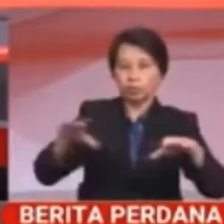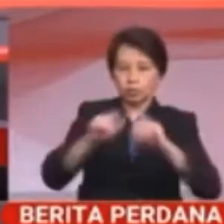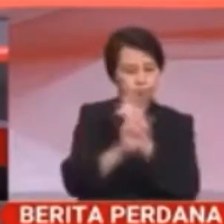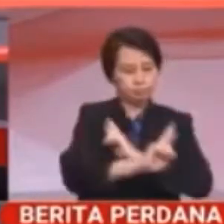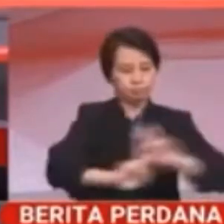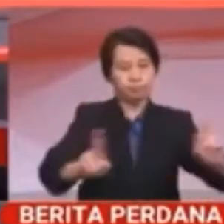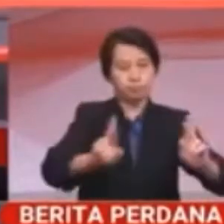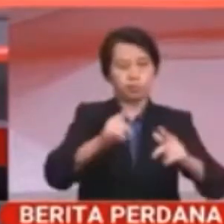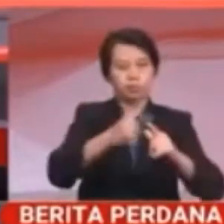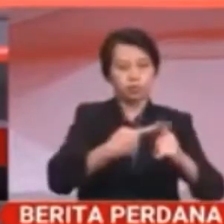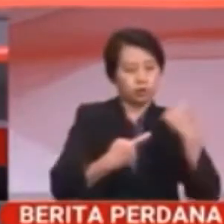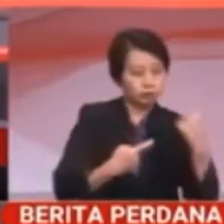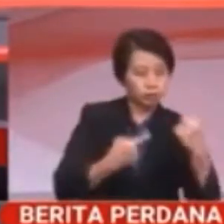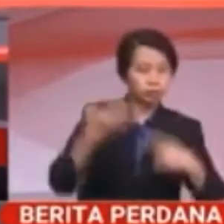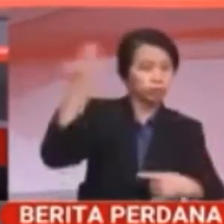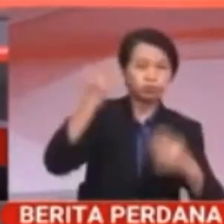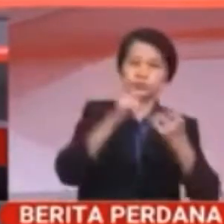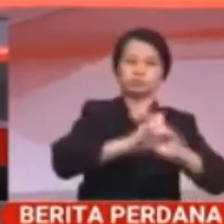persiapan sejak Januari lalu.